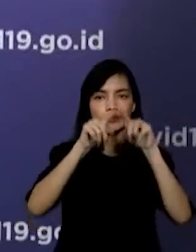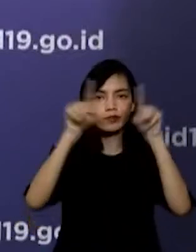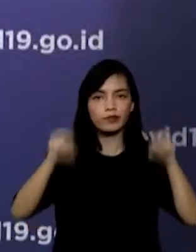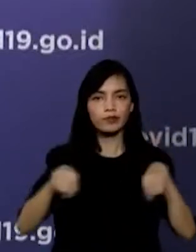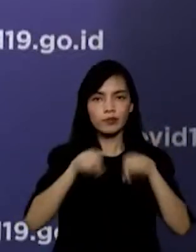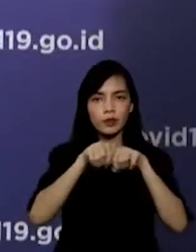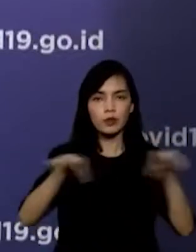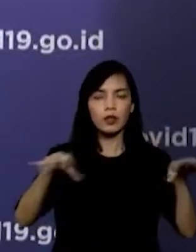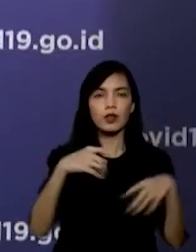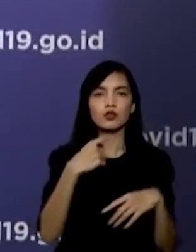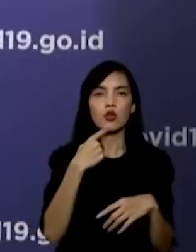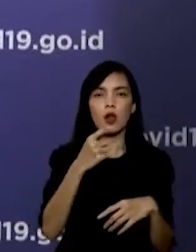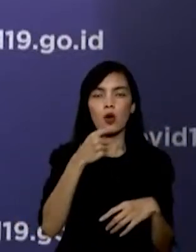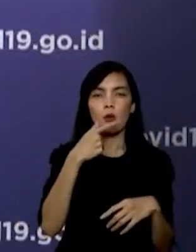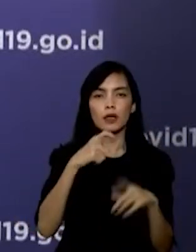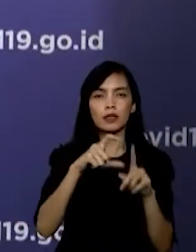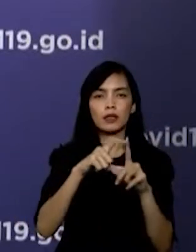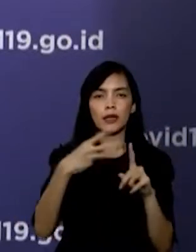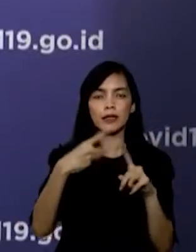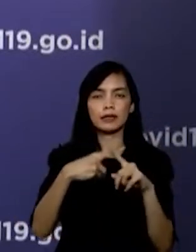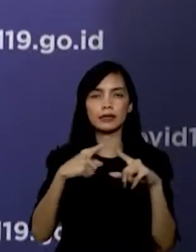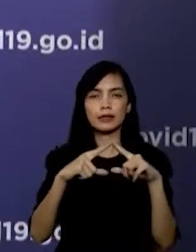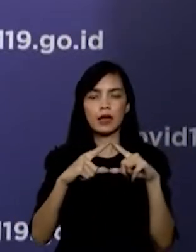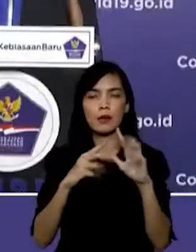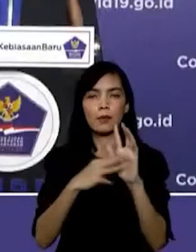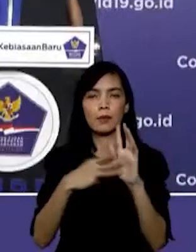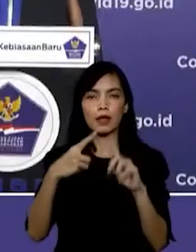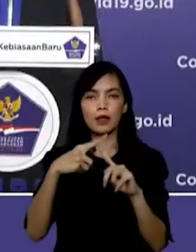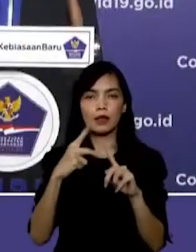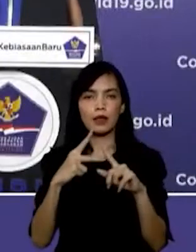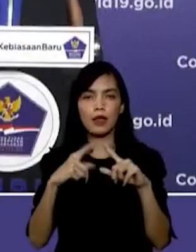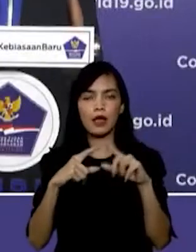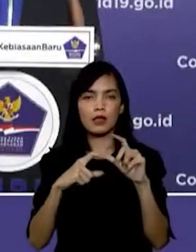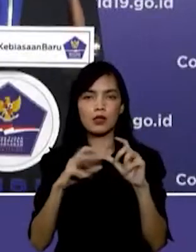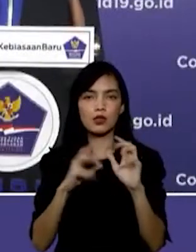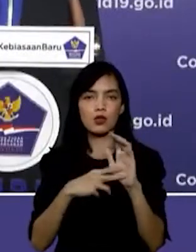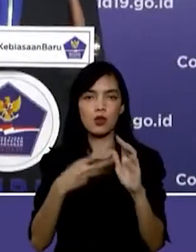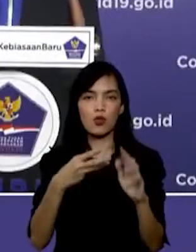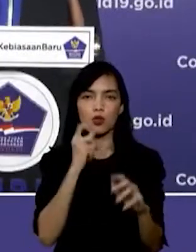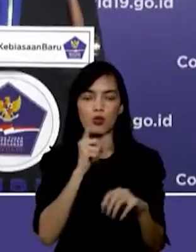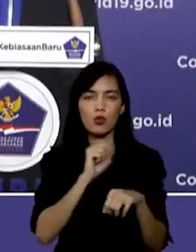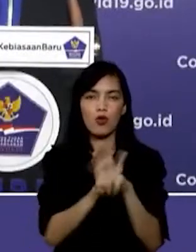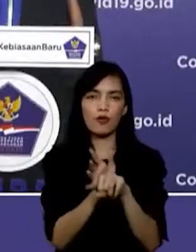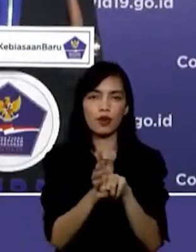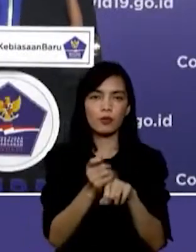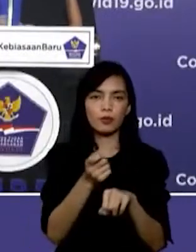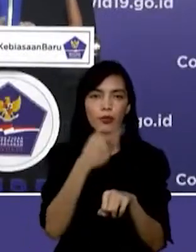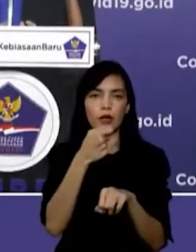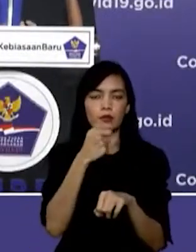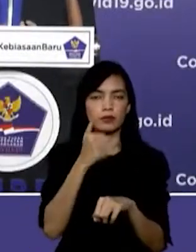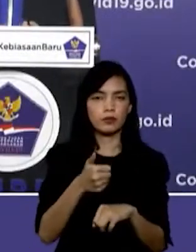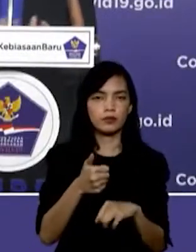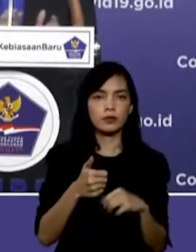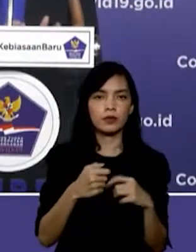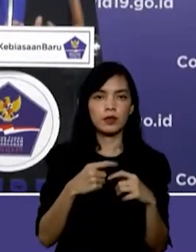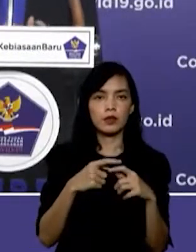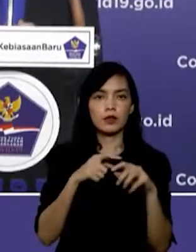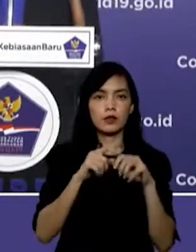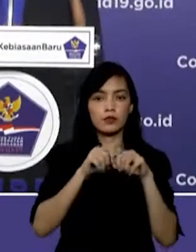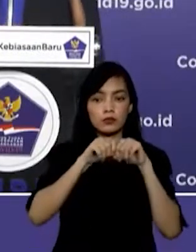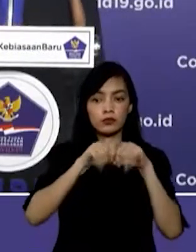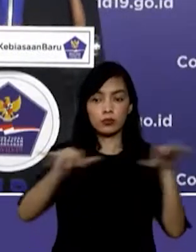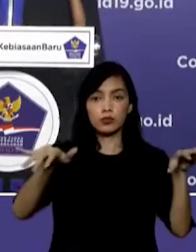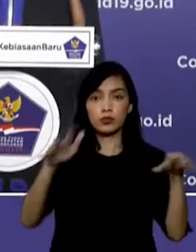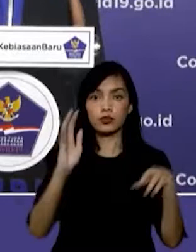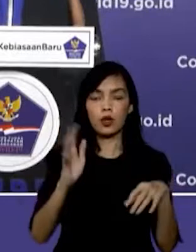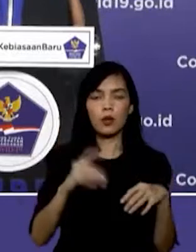obat dexamethasone yang dinilai efektif dan bermanfaat pada kasus berat COVID-19. Tidak lama setelah rilis ini